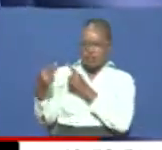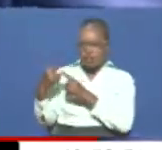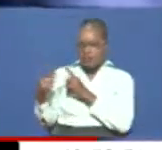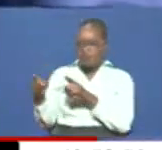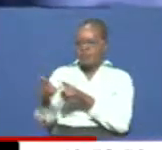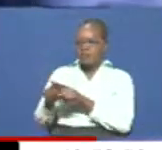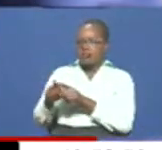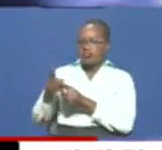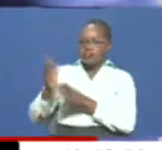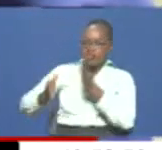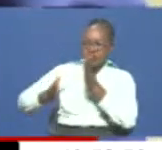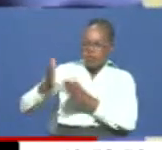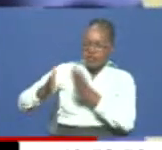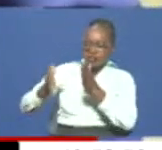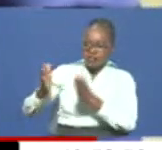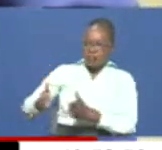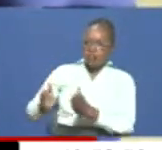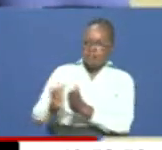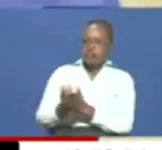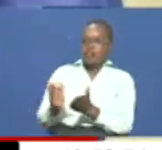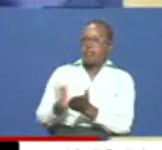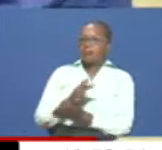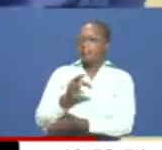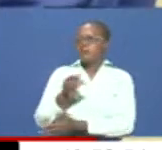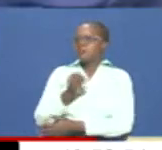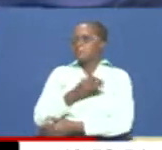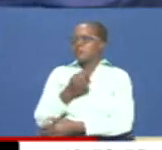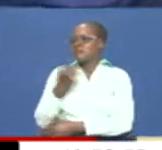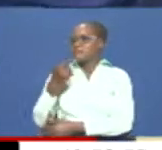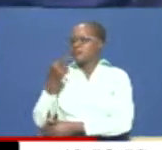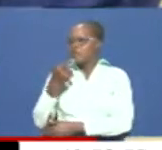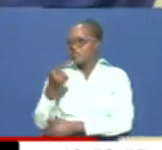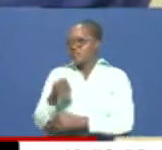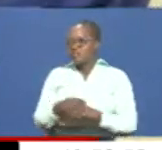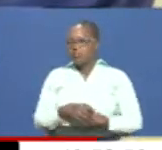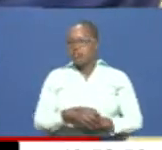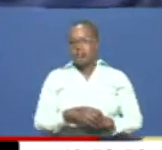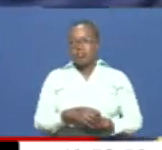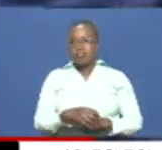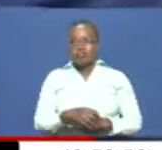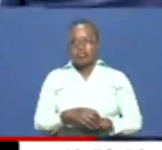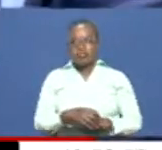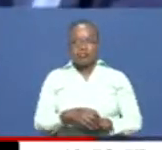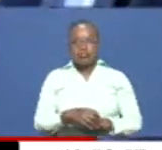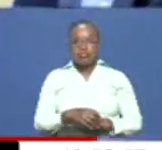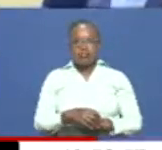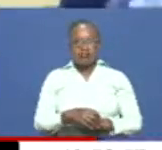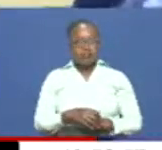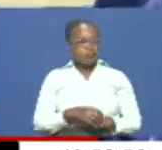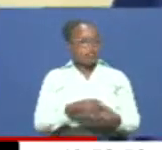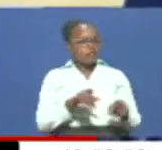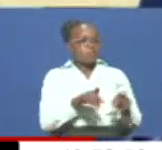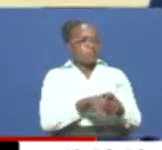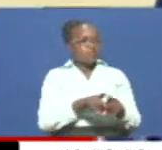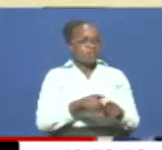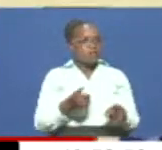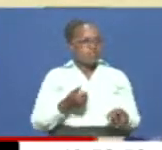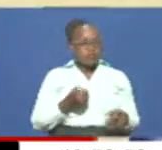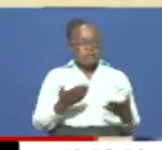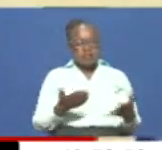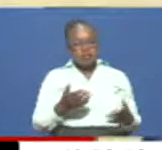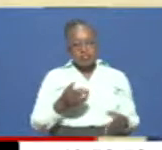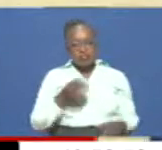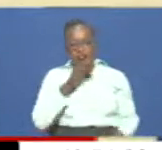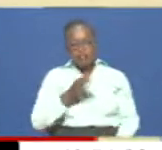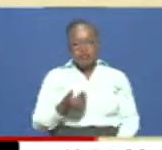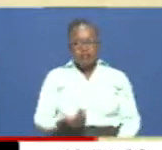na labda mengine huwa mnaogopa kuyasema. Let me say, like, ukiwa girl child ama boy child, kuna a